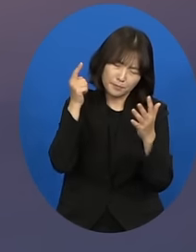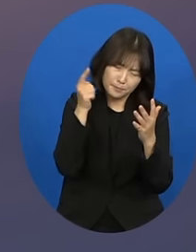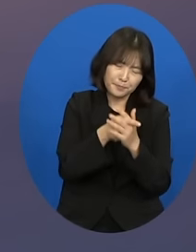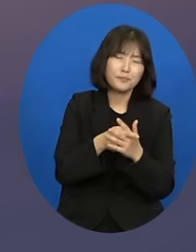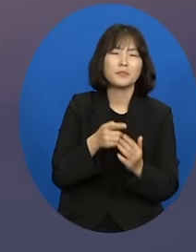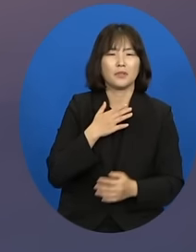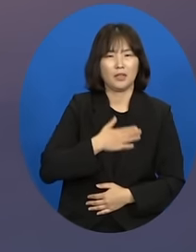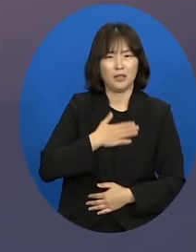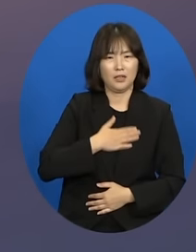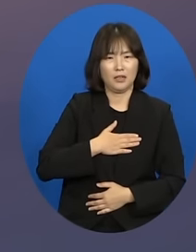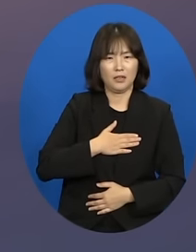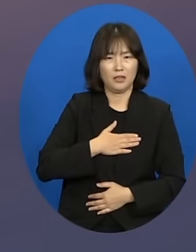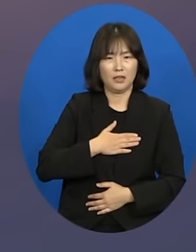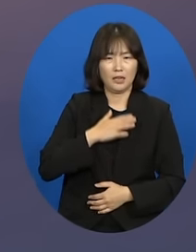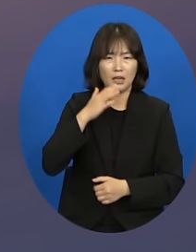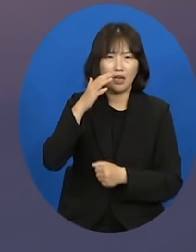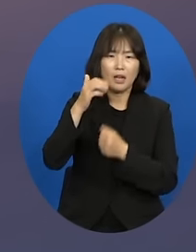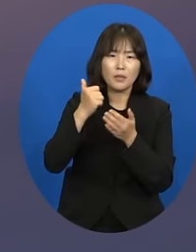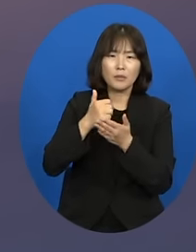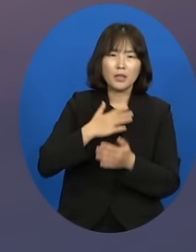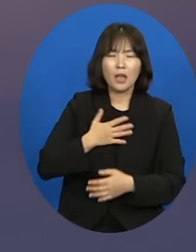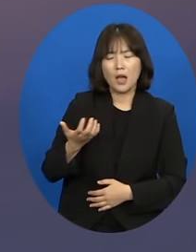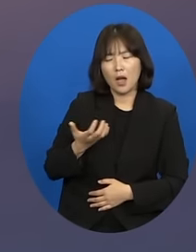하나님이 내 아픔을 왜 모르시겠어요?